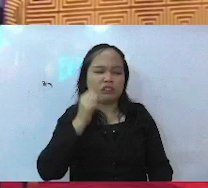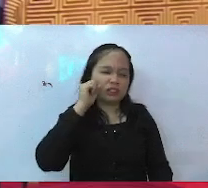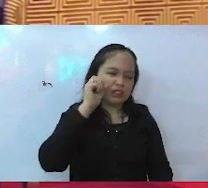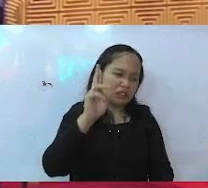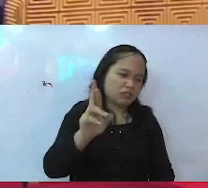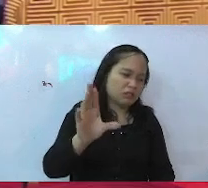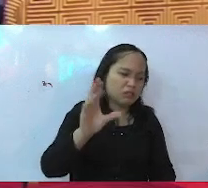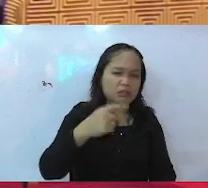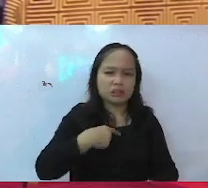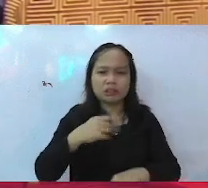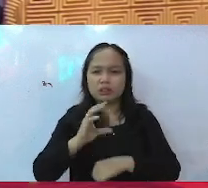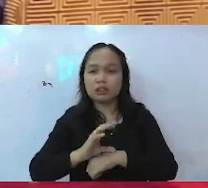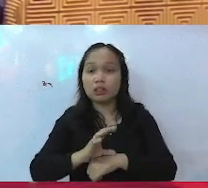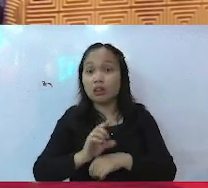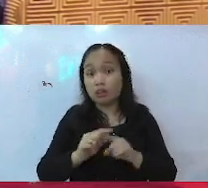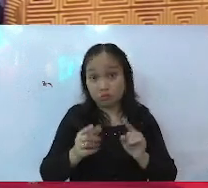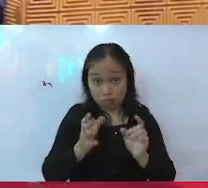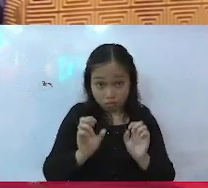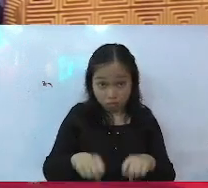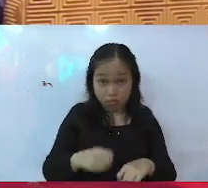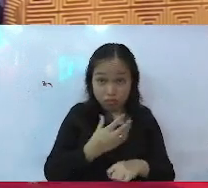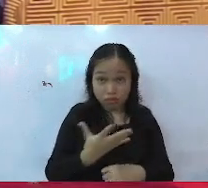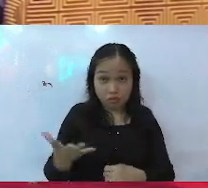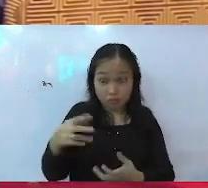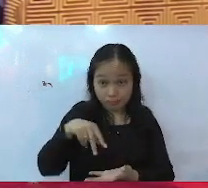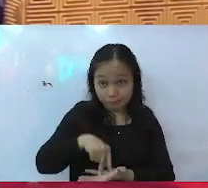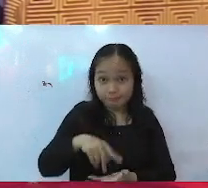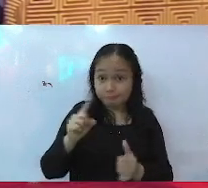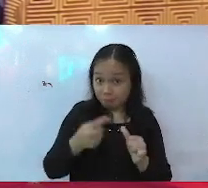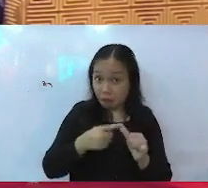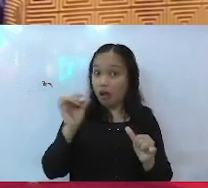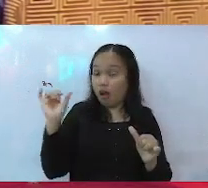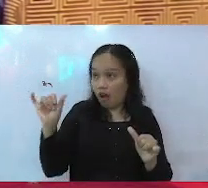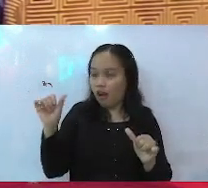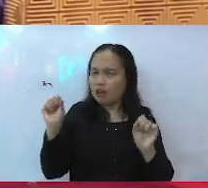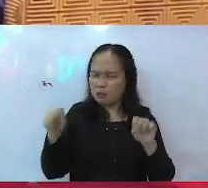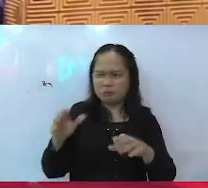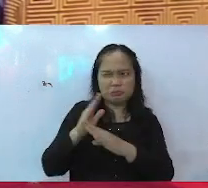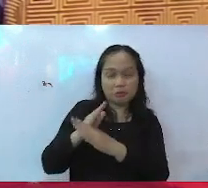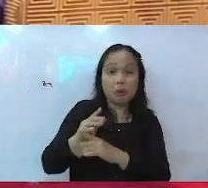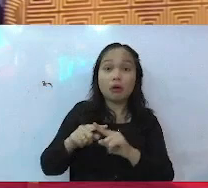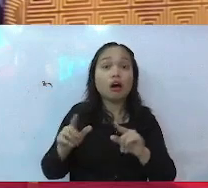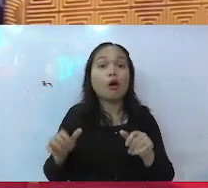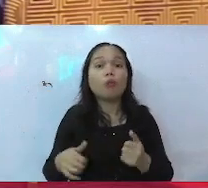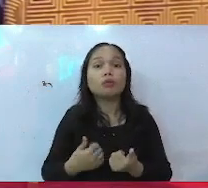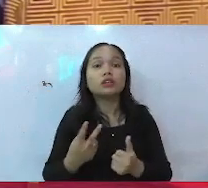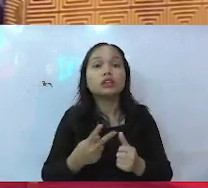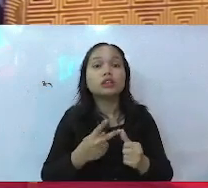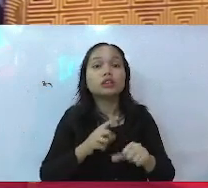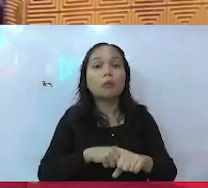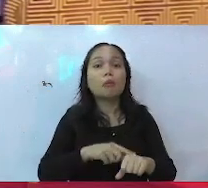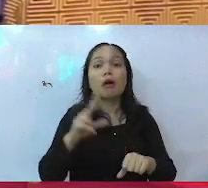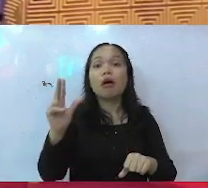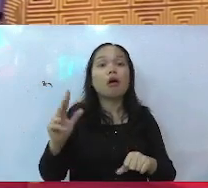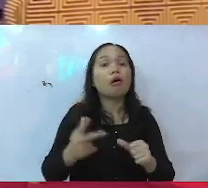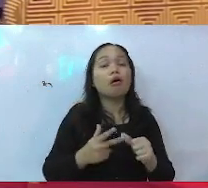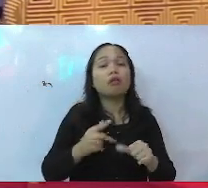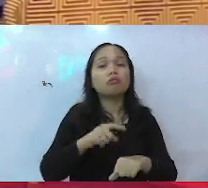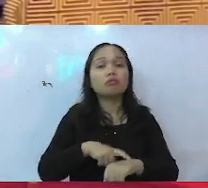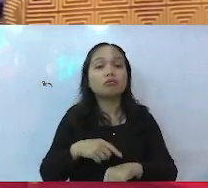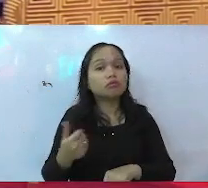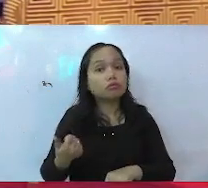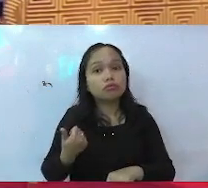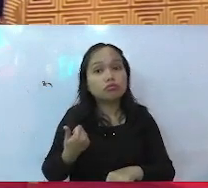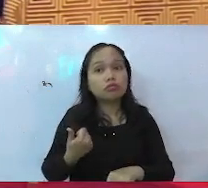kong program ang tanong kaya niyo mag-stand up sa una How about Sa pangalawa sa pangatlo eh pag lalo na ag